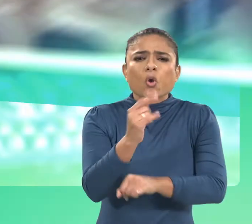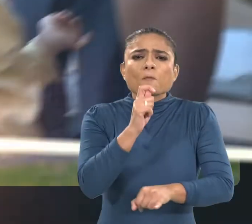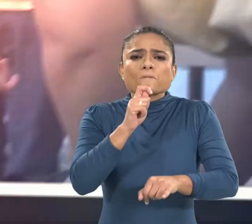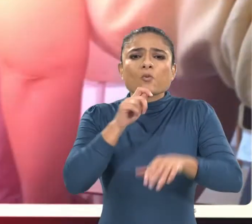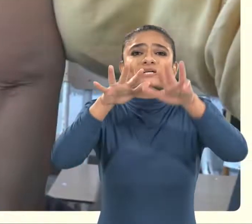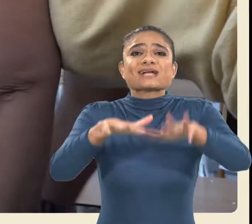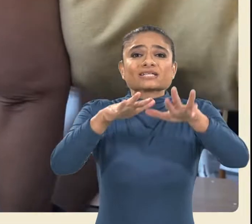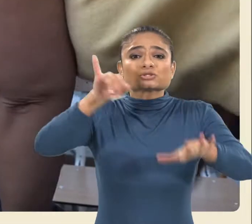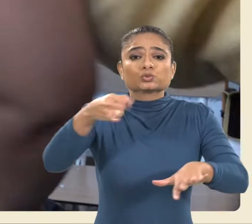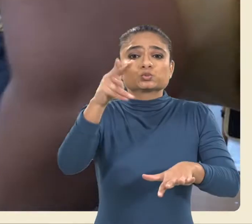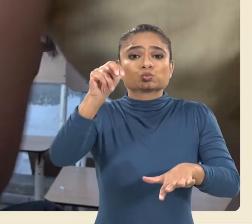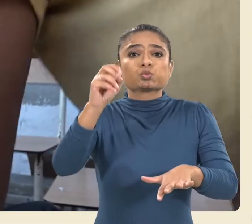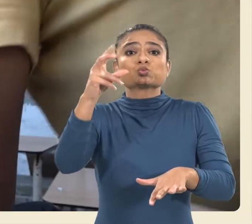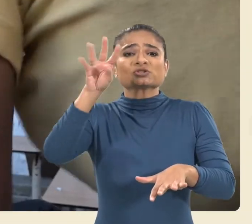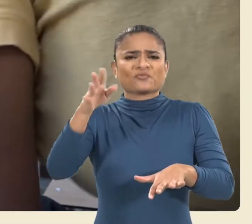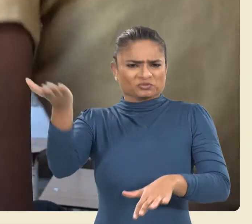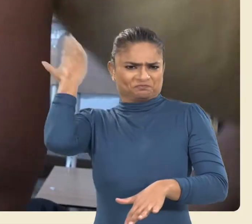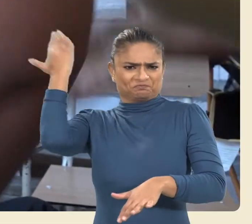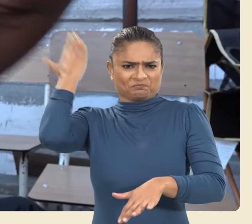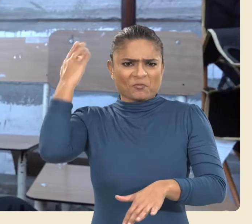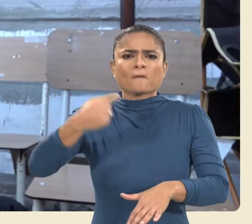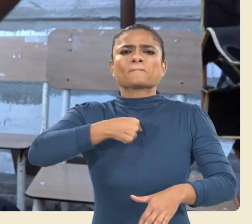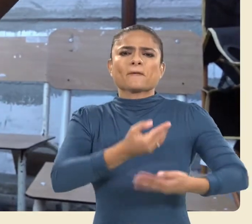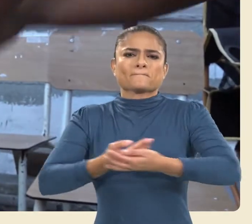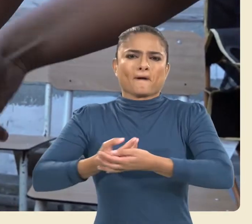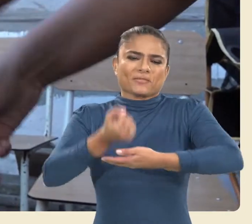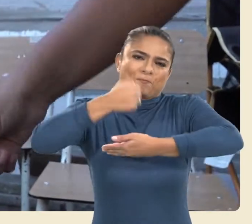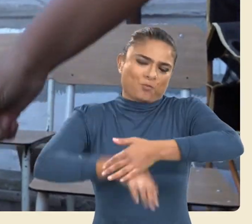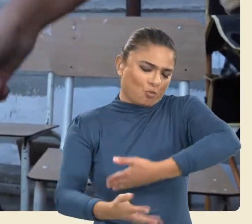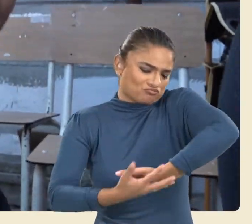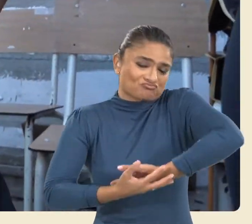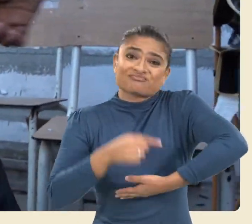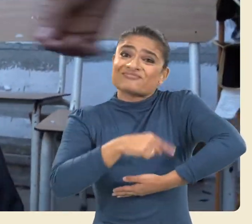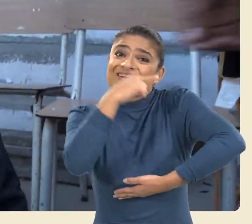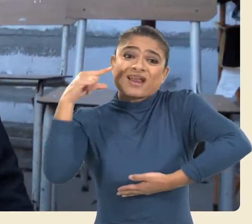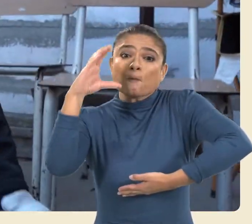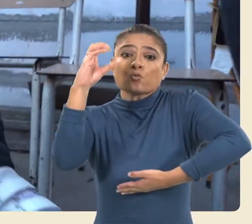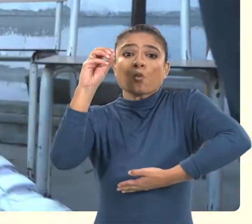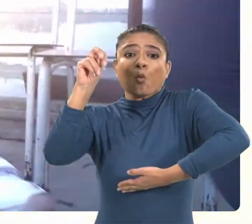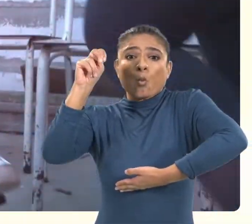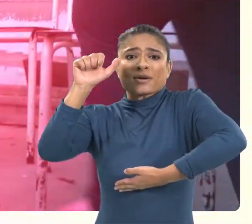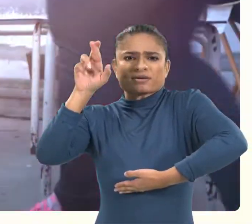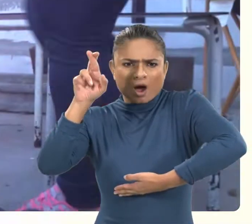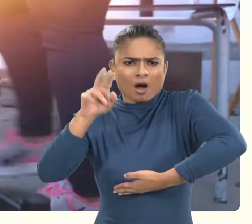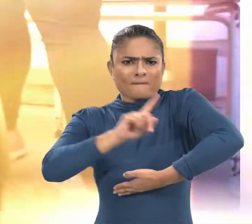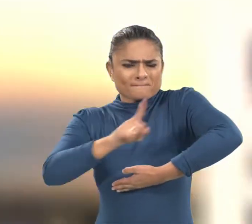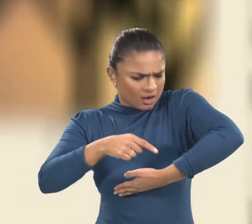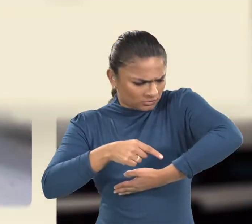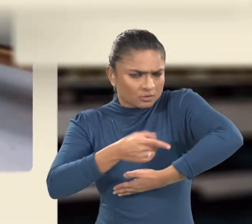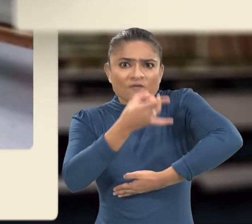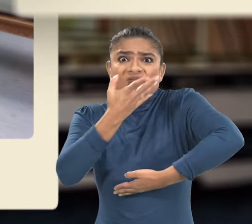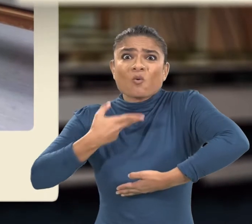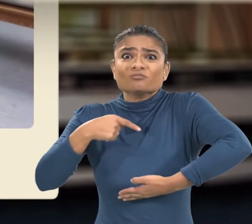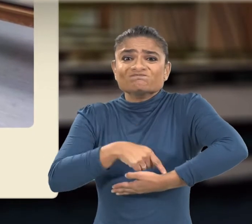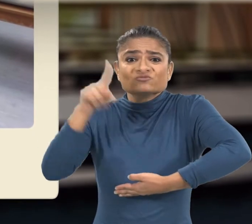In the early hours of the morning on 19th June 2014, a baby was born and his name is Connor. Connor has Down syndrome and